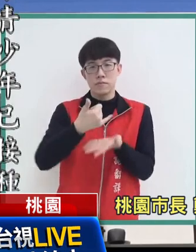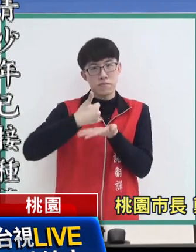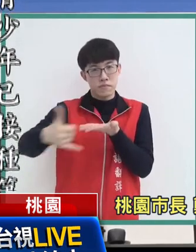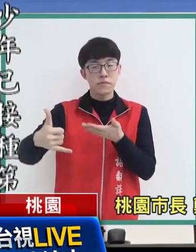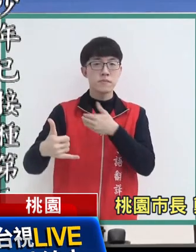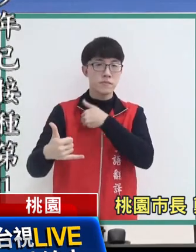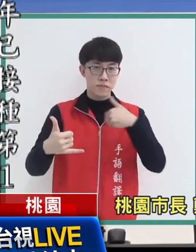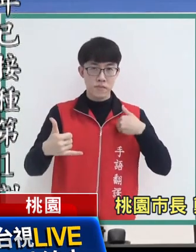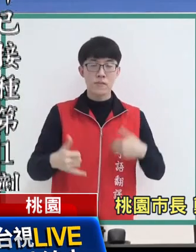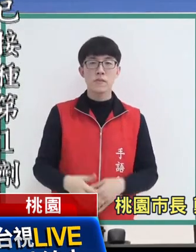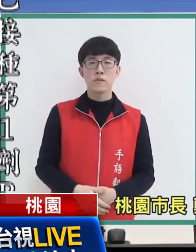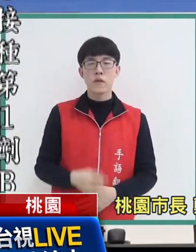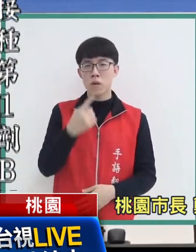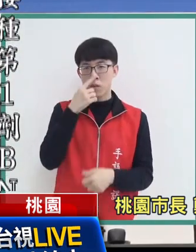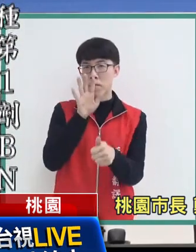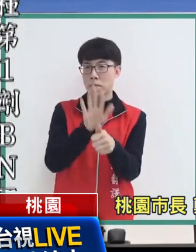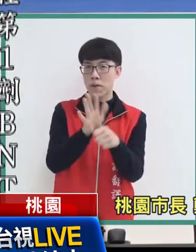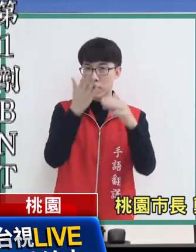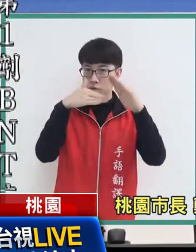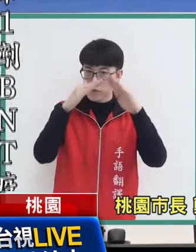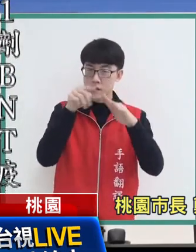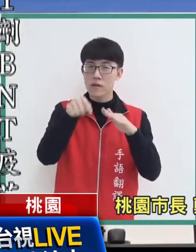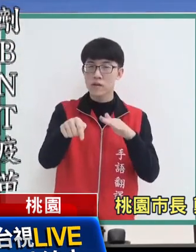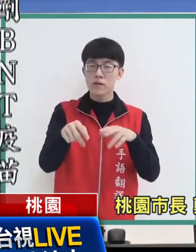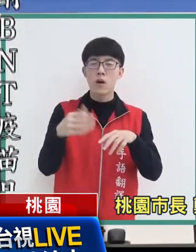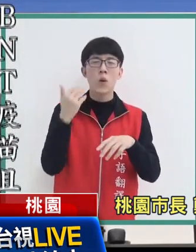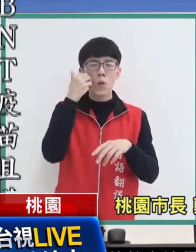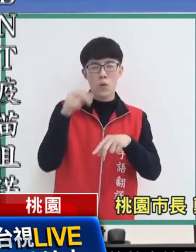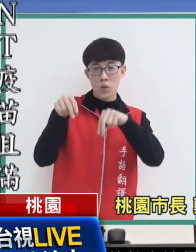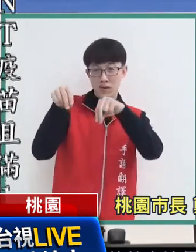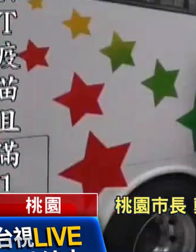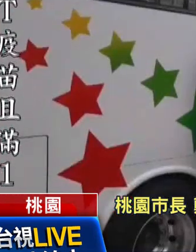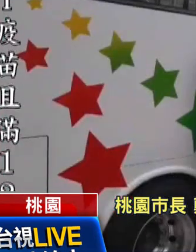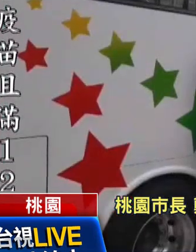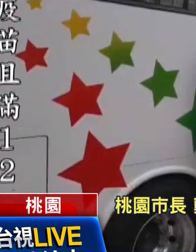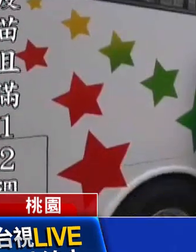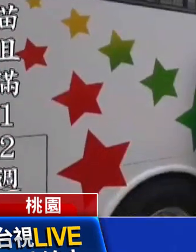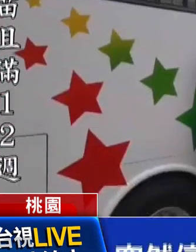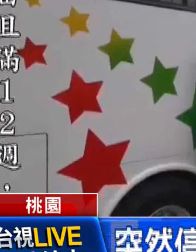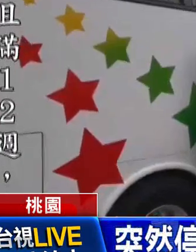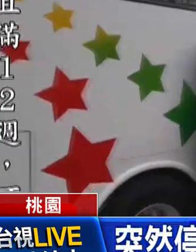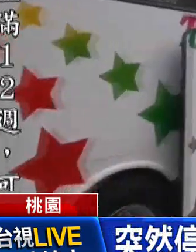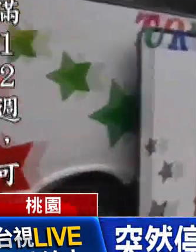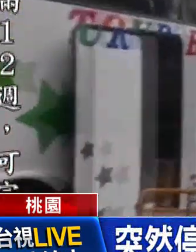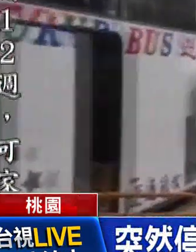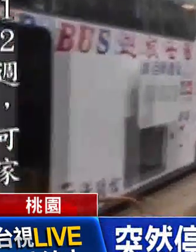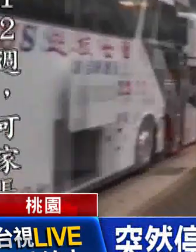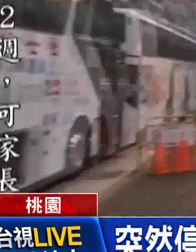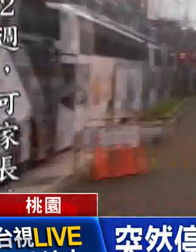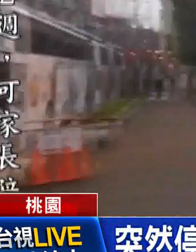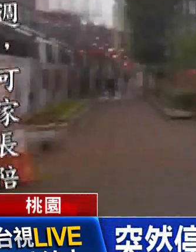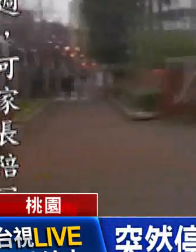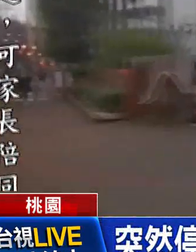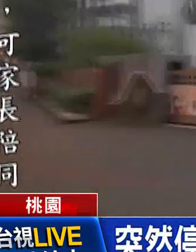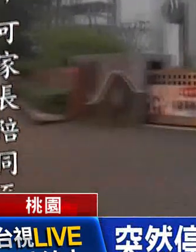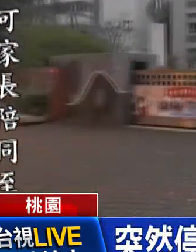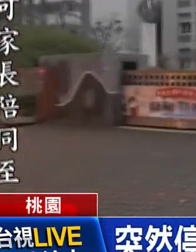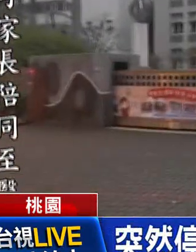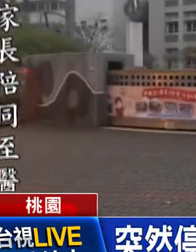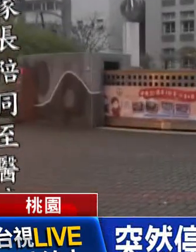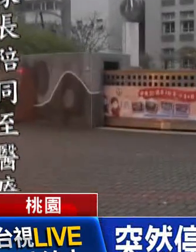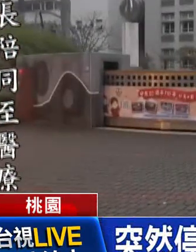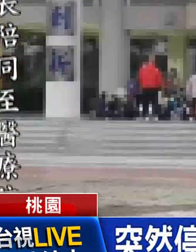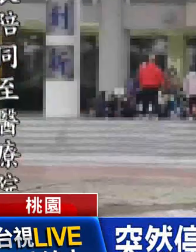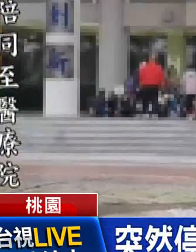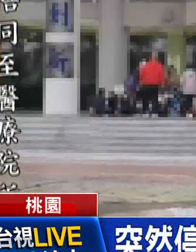这个解约部分的一些负担，不转嫁给家长。 除了会协助学生退费，学校担心的违约问题，市府也